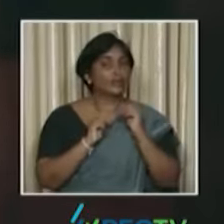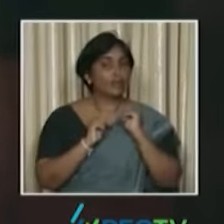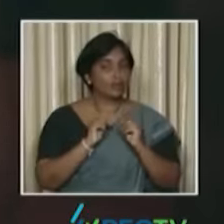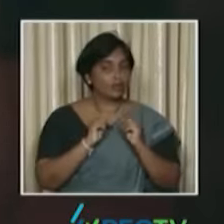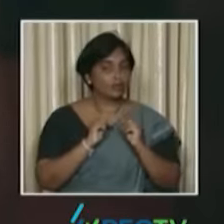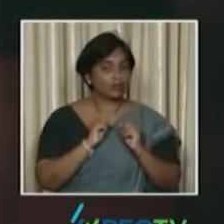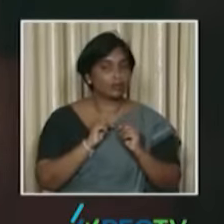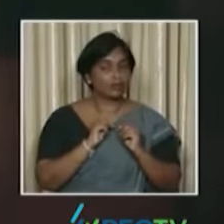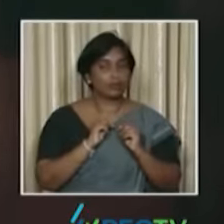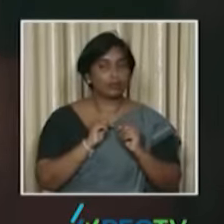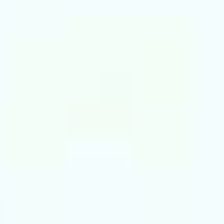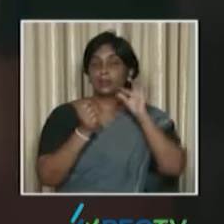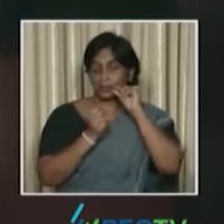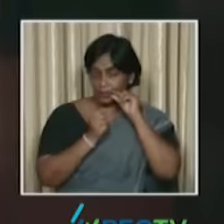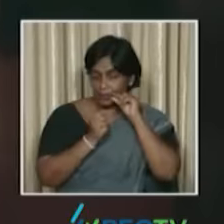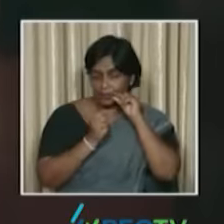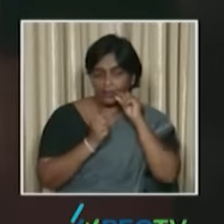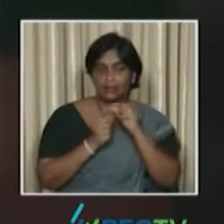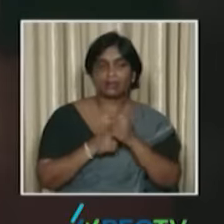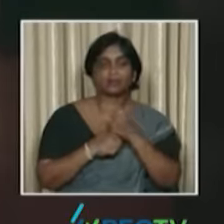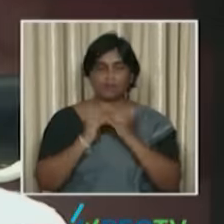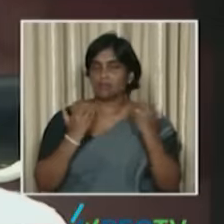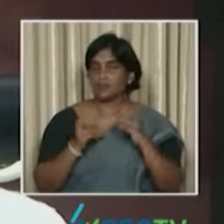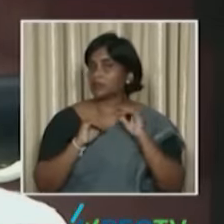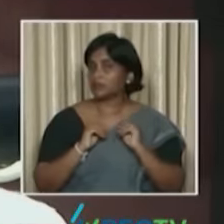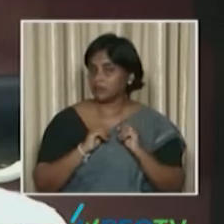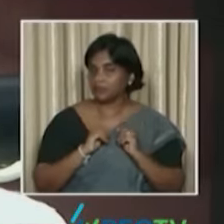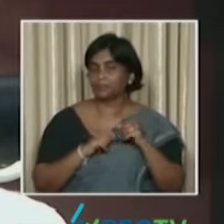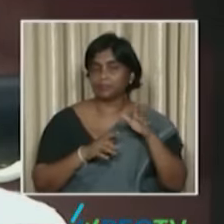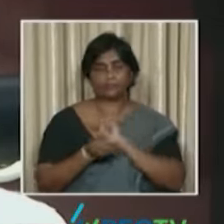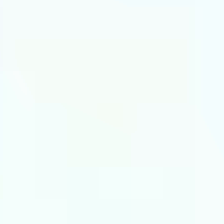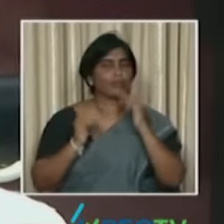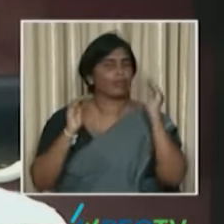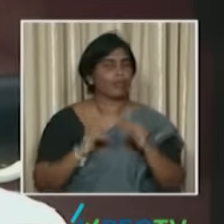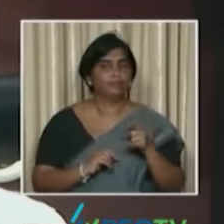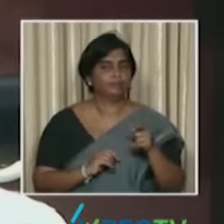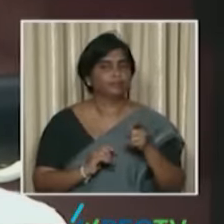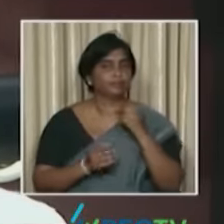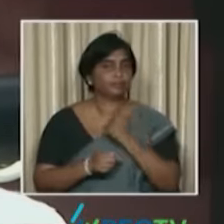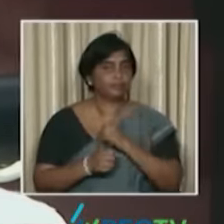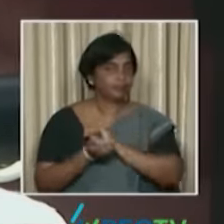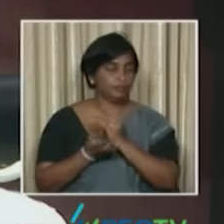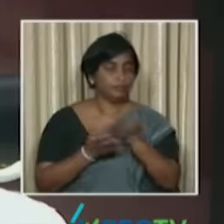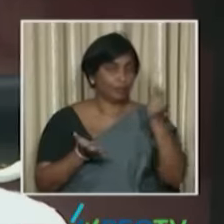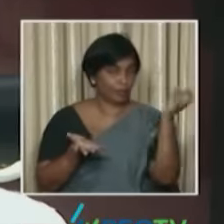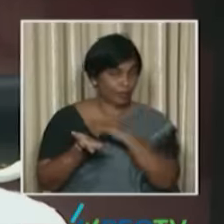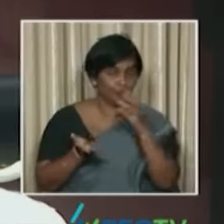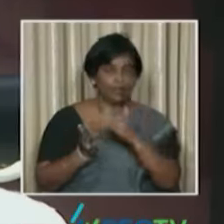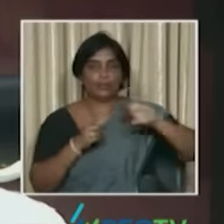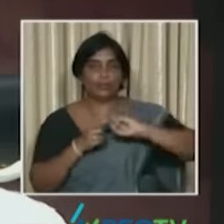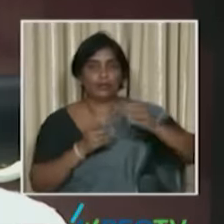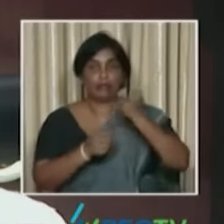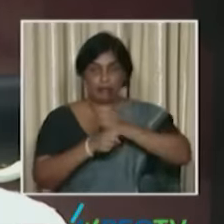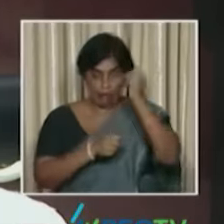තමයි ත්‍රිලෝක විජය පත්‍රත් කන්සත් අතර තියෙන වෙනස. ඇයි භාණ්ඩාගාරයේ සල්ලි අඩුුනේ? භාණ්ඩාගාරයට එන්න තියෙන ධනය ගෙවල් වලට